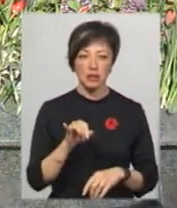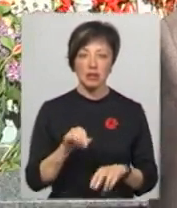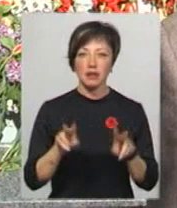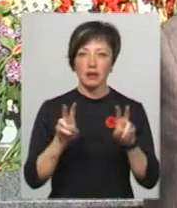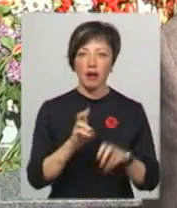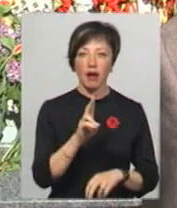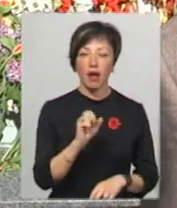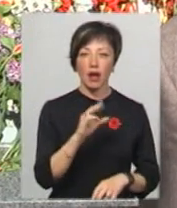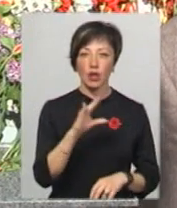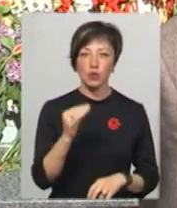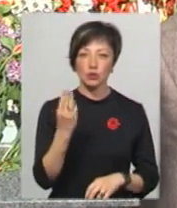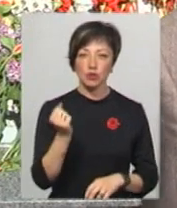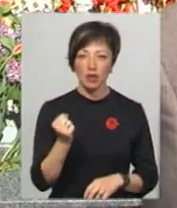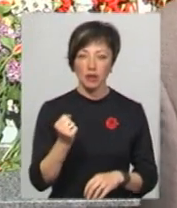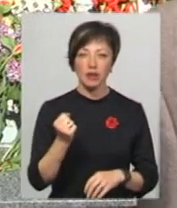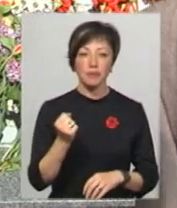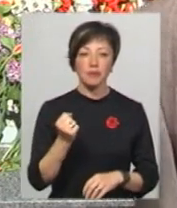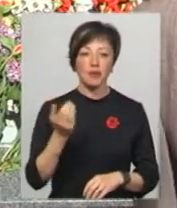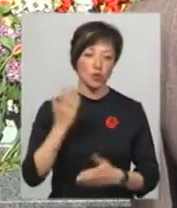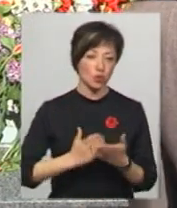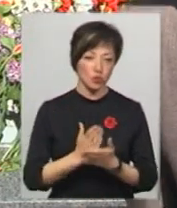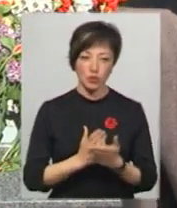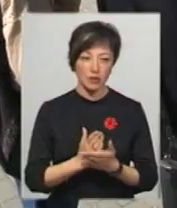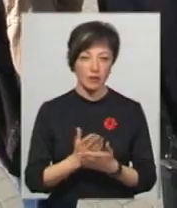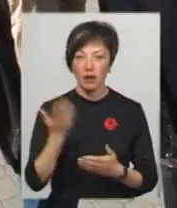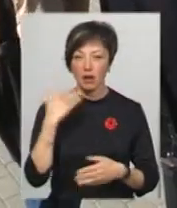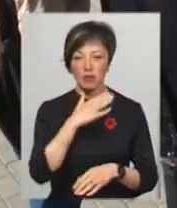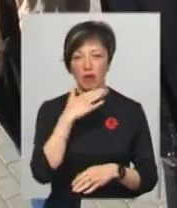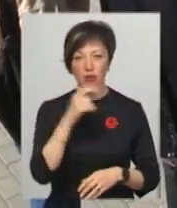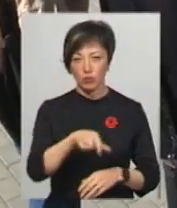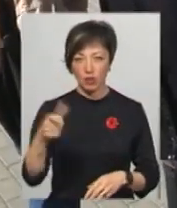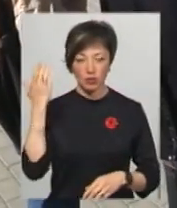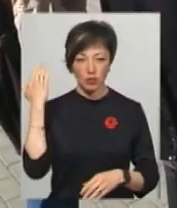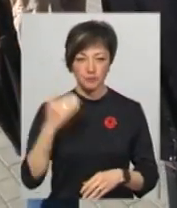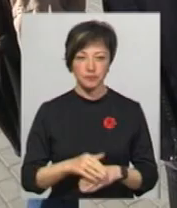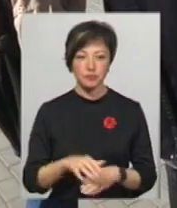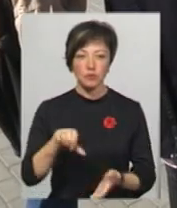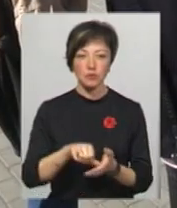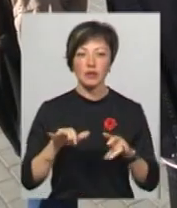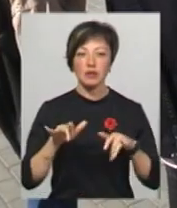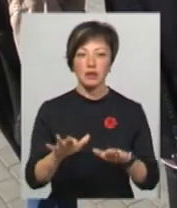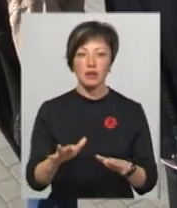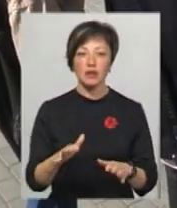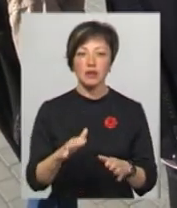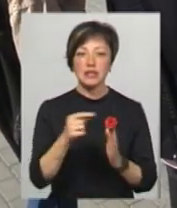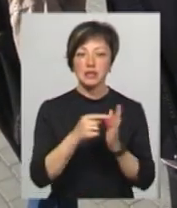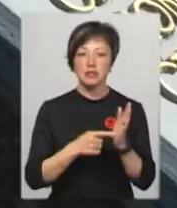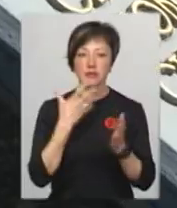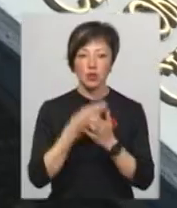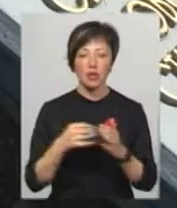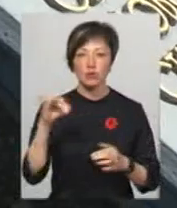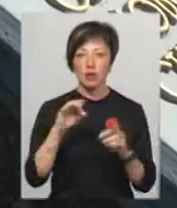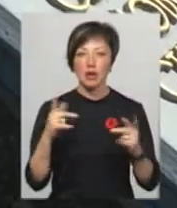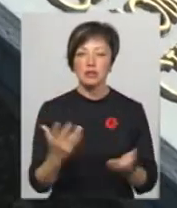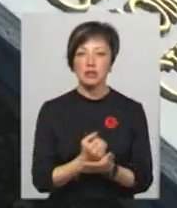називали. Служив, як служили тисячі тоді. Учасниця заходу Ольга Нагорчинська ділиться своєю історією, як